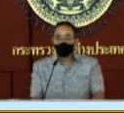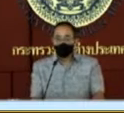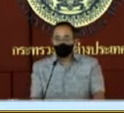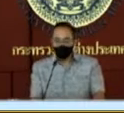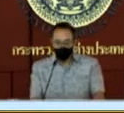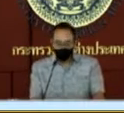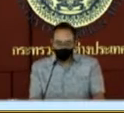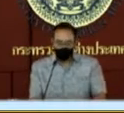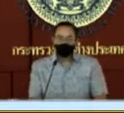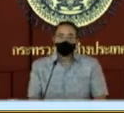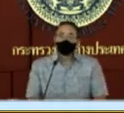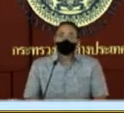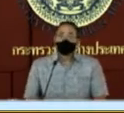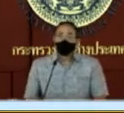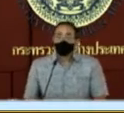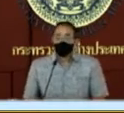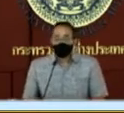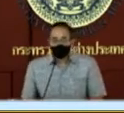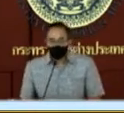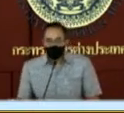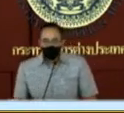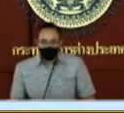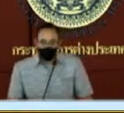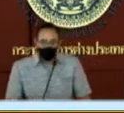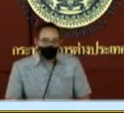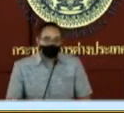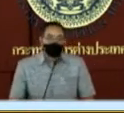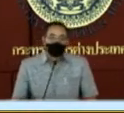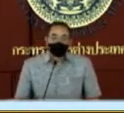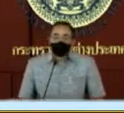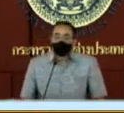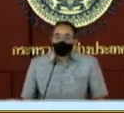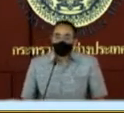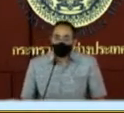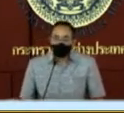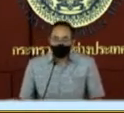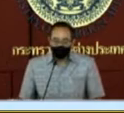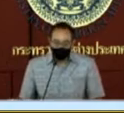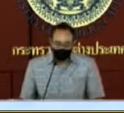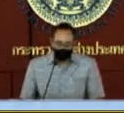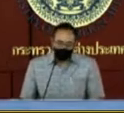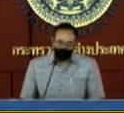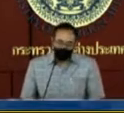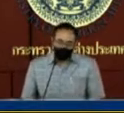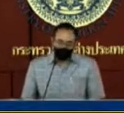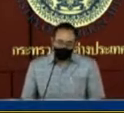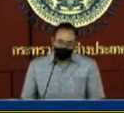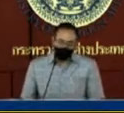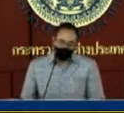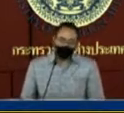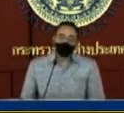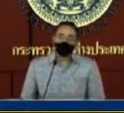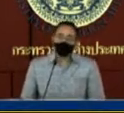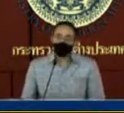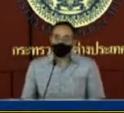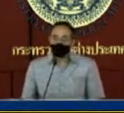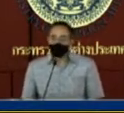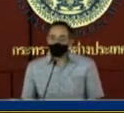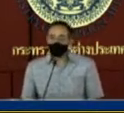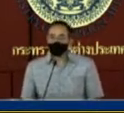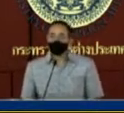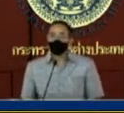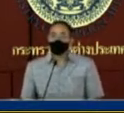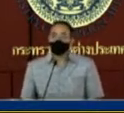ขอไปประเด็นข่าวที่2นะครับเมื่อเราจะเป็นเจ้าภาพเอเปคครับเราก็มีการเตรียมตัวครับท่านนายกรัฐมนตรีได้พบปะห